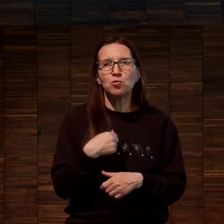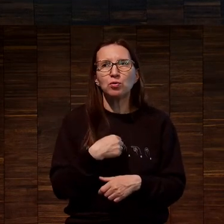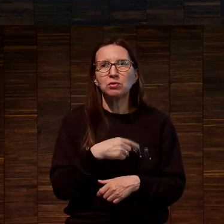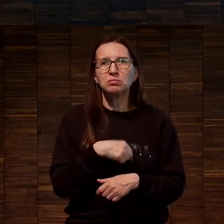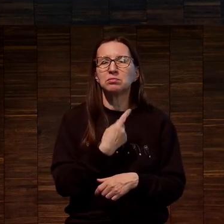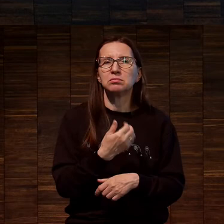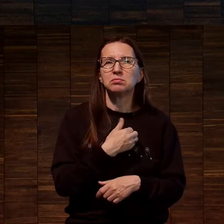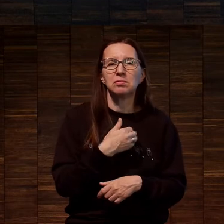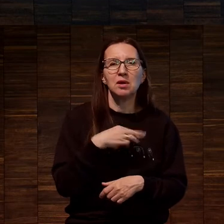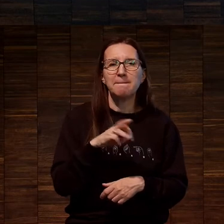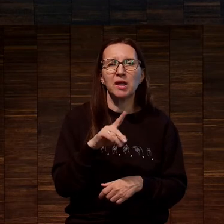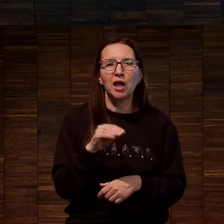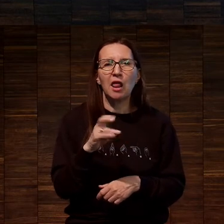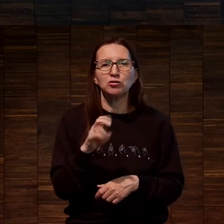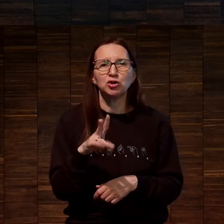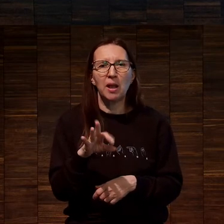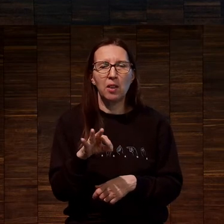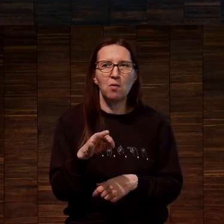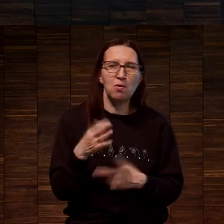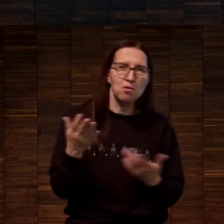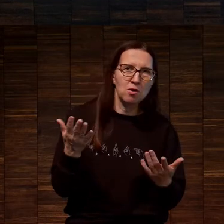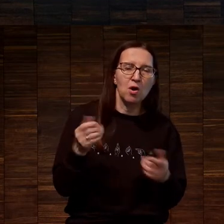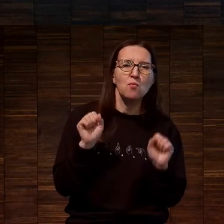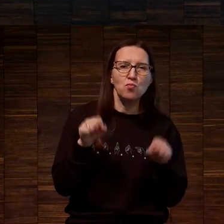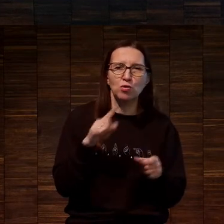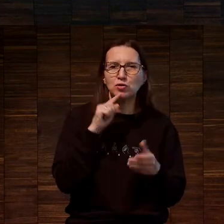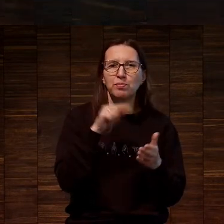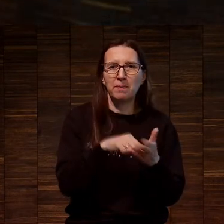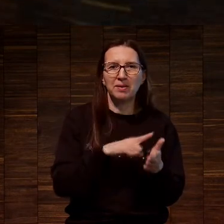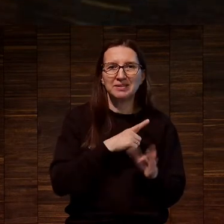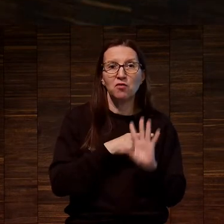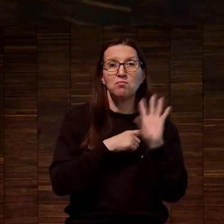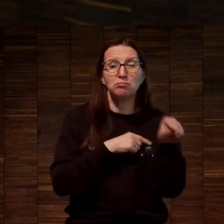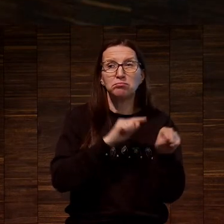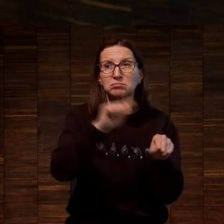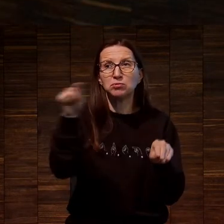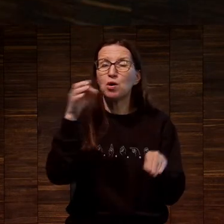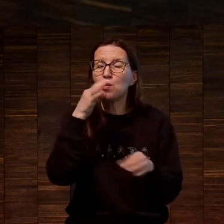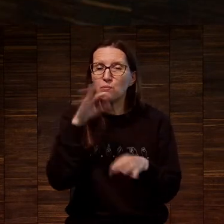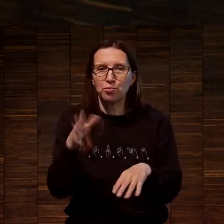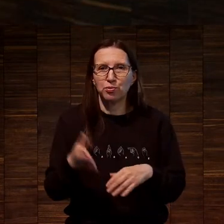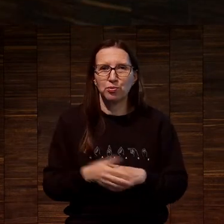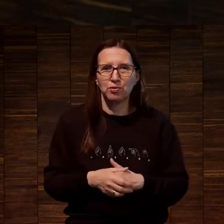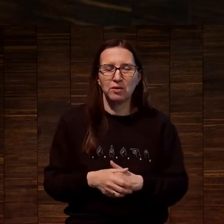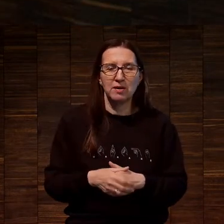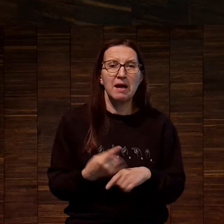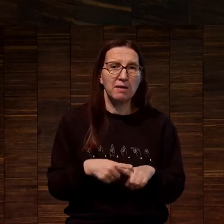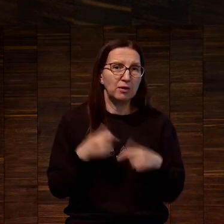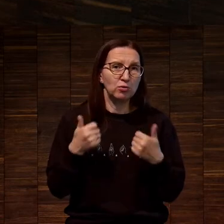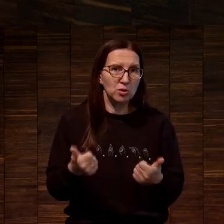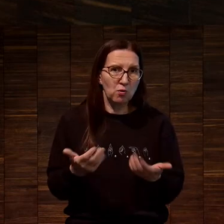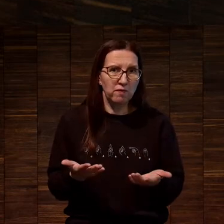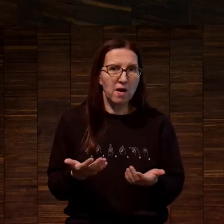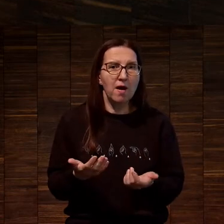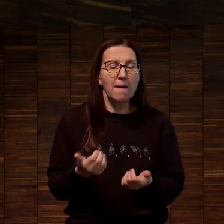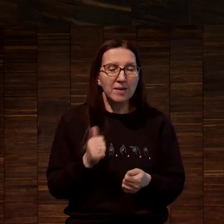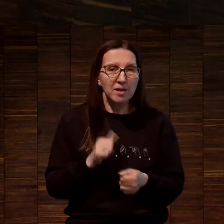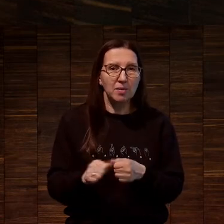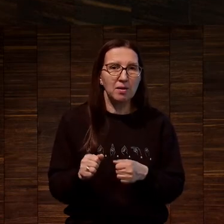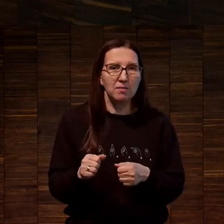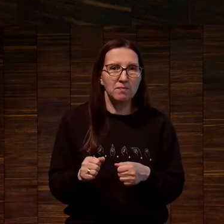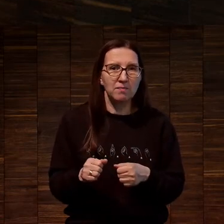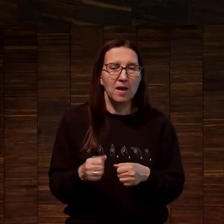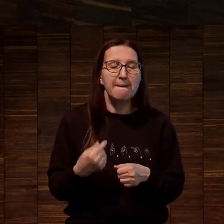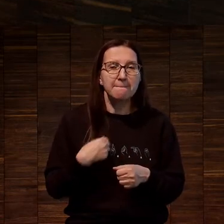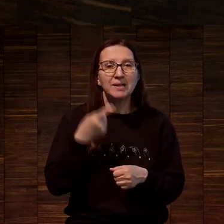захотелось немножечко прогуляться и развеяться, ты можешь попасть в мастерскую в любую. Вот, как бы такая идея. Это здорово. Поэтому, мигрантов мы